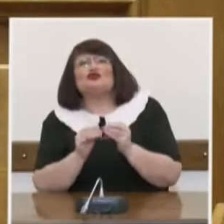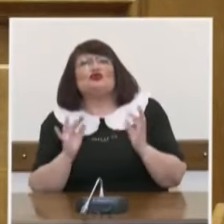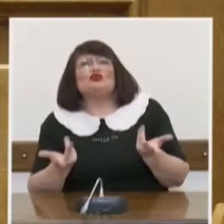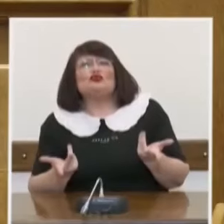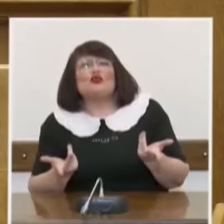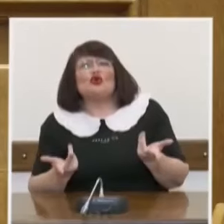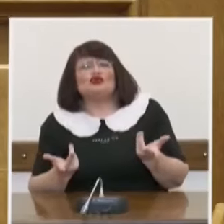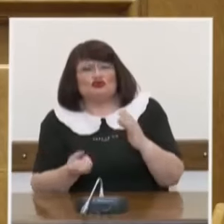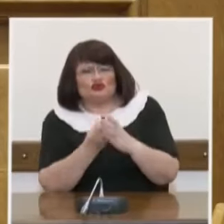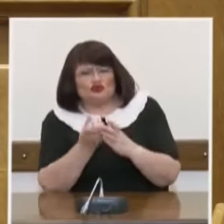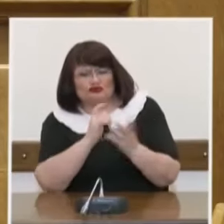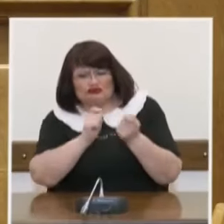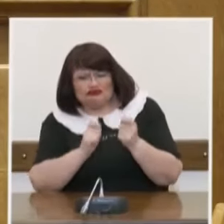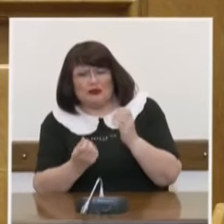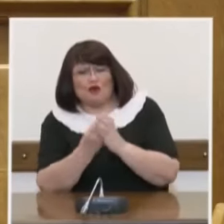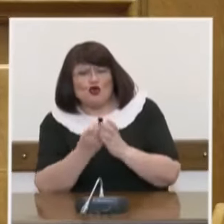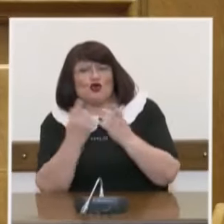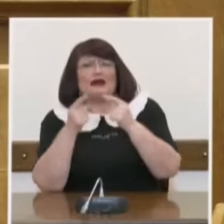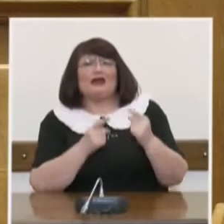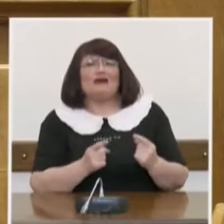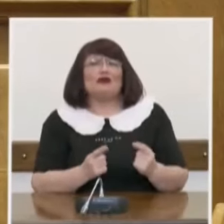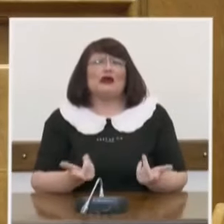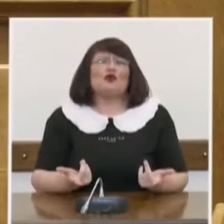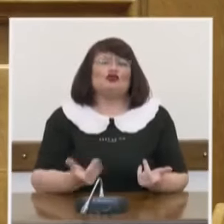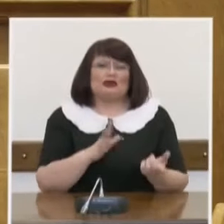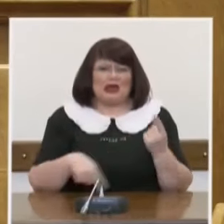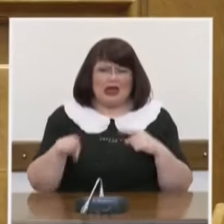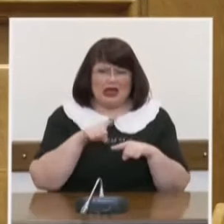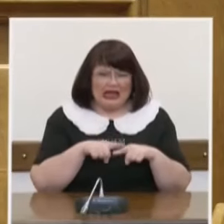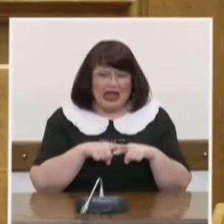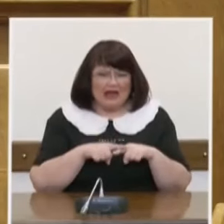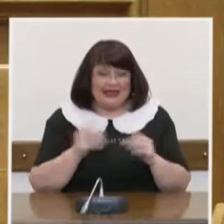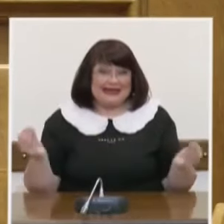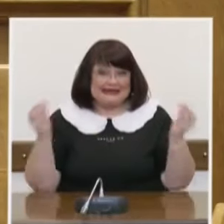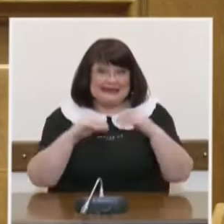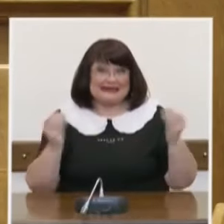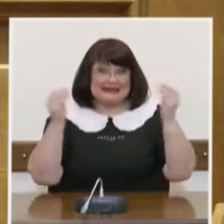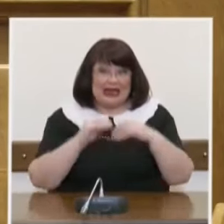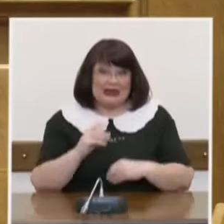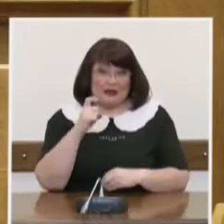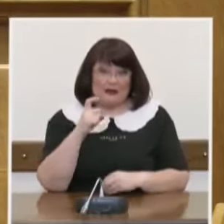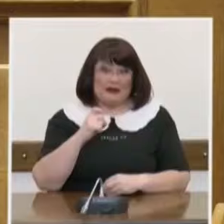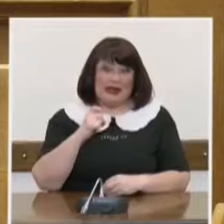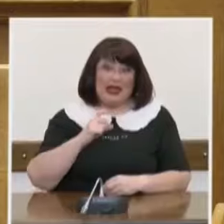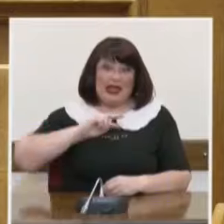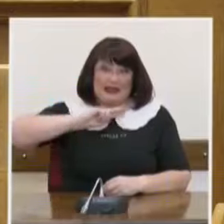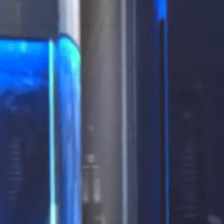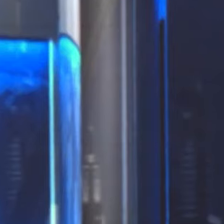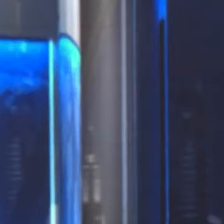τομέα, μεταποίησης, όταν η Ελλάδα εισάγει, παρακαλώ, 10 δισεκατομμύρια ευρώ